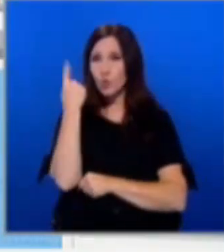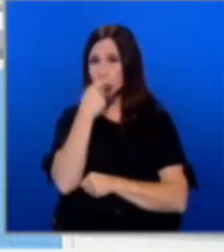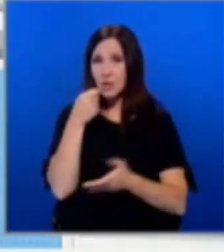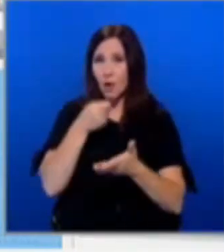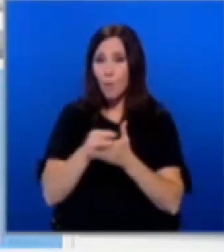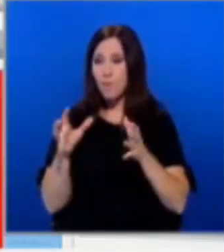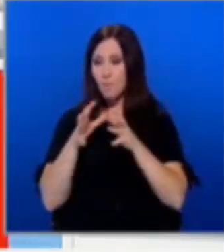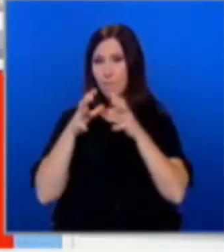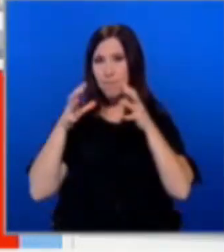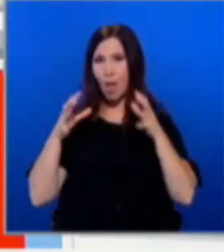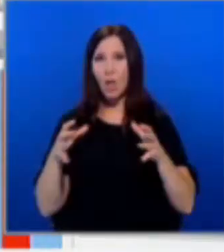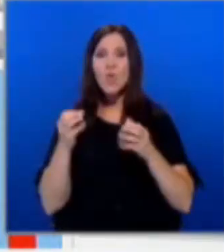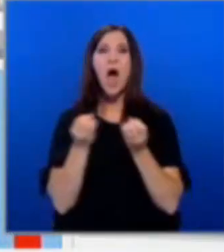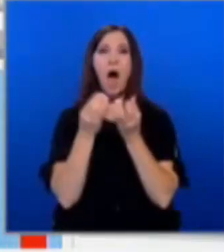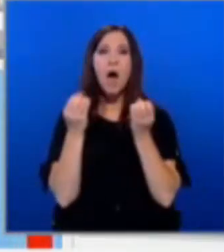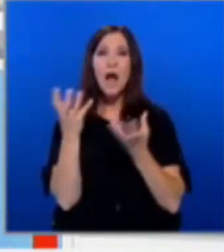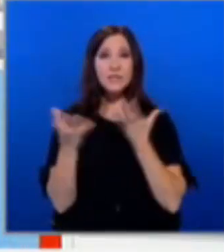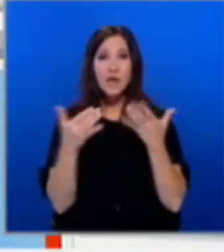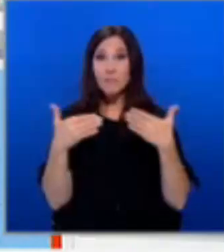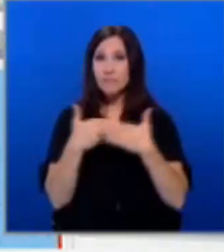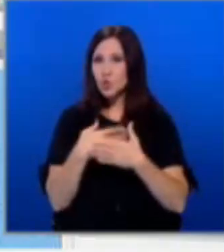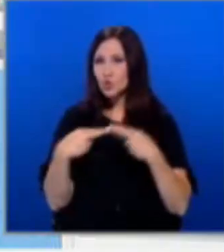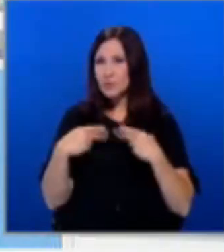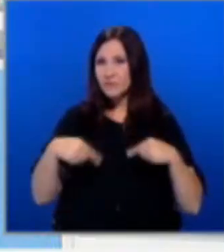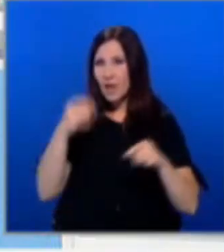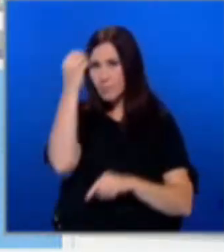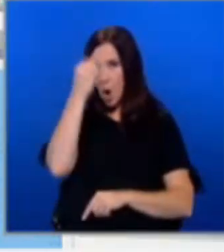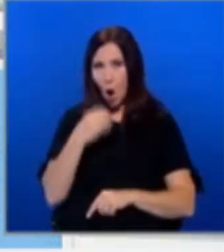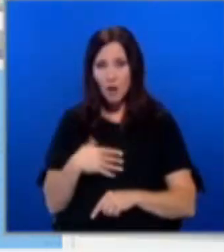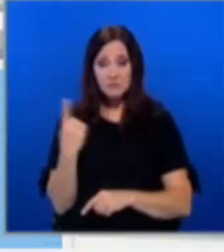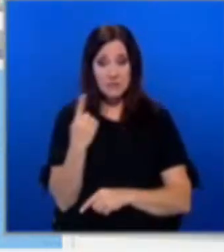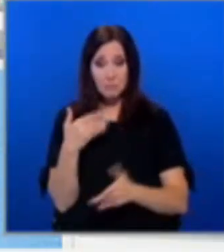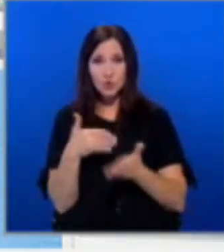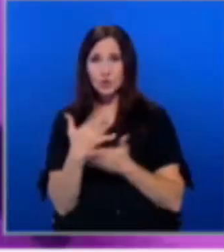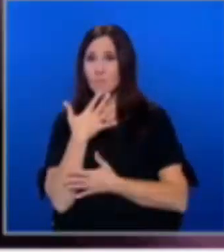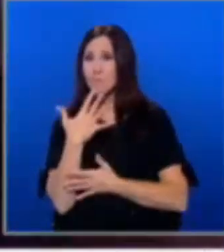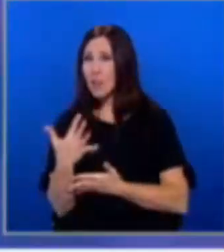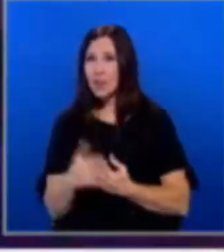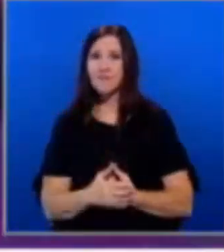купи балон с райски газ в нощно заведение в Благоевград и то само срещу 5 лева.